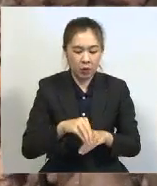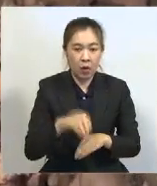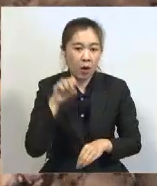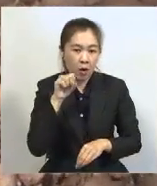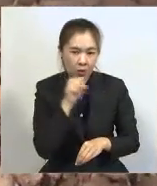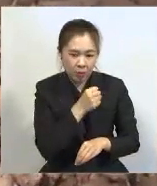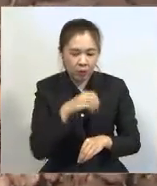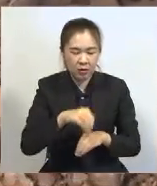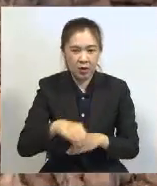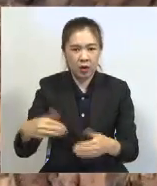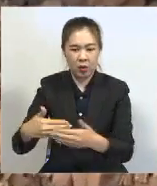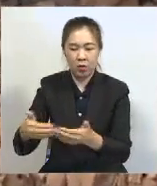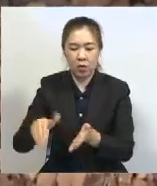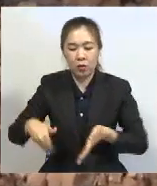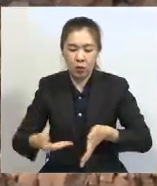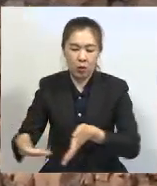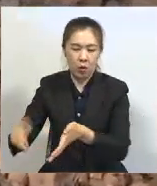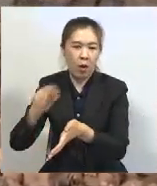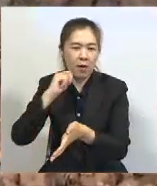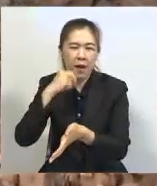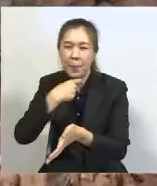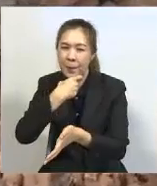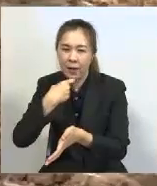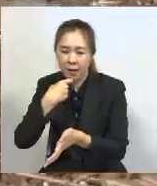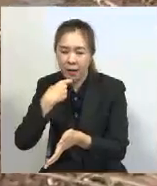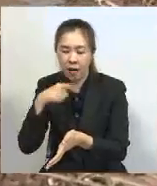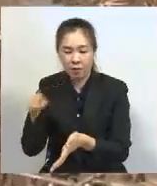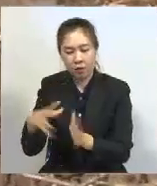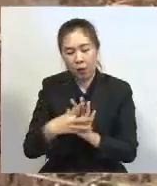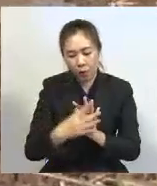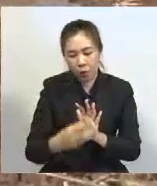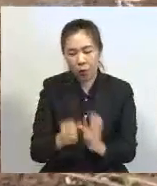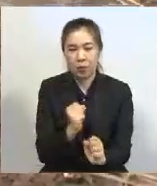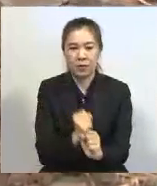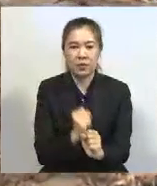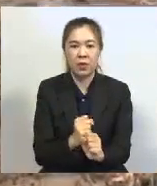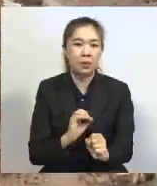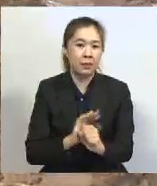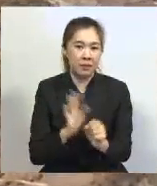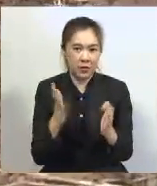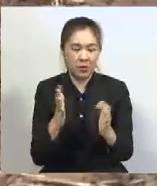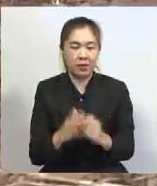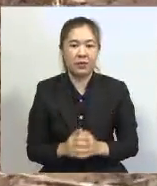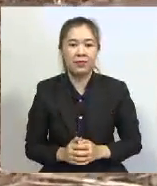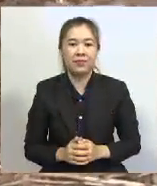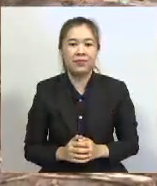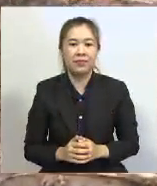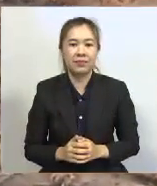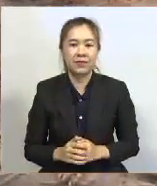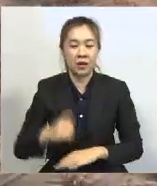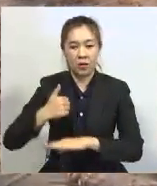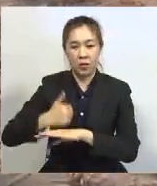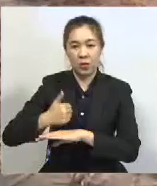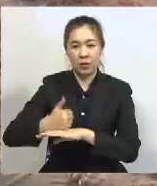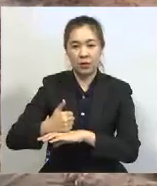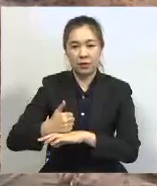น้ำในคลองชลประทานแห้งขอดไม่มีน้ำเพียงพอในการทำการเกษตรแล้วนะคะหัวหน้าชุดขุดเจาะน้ำบาดาลน